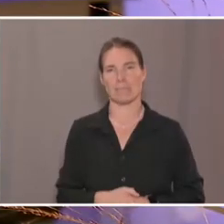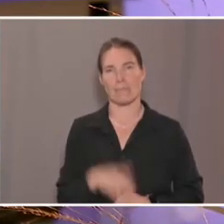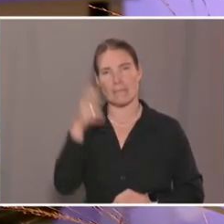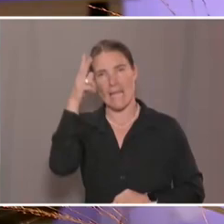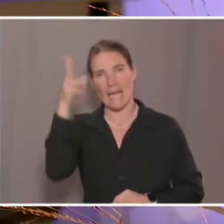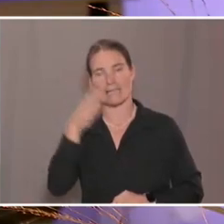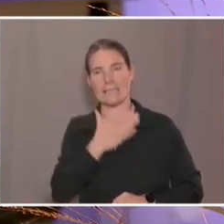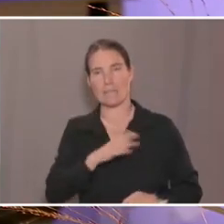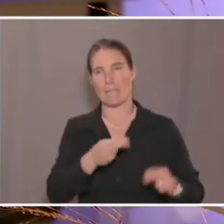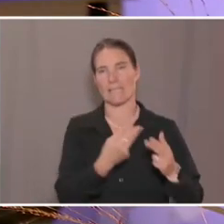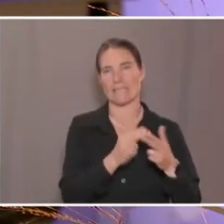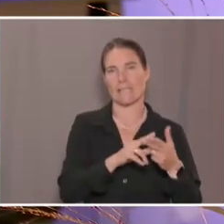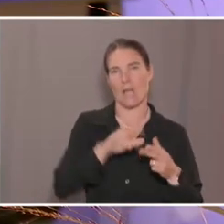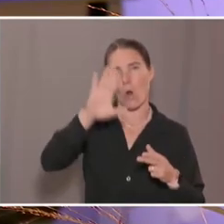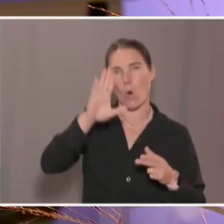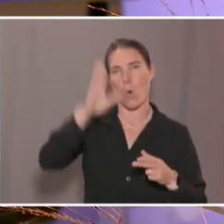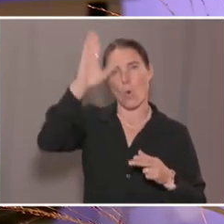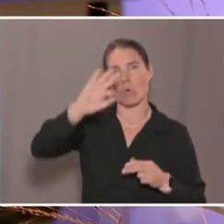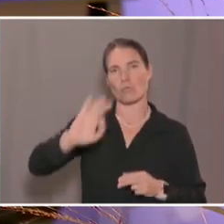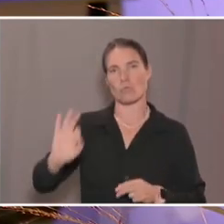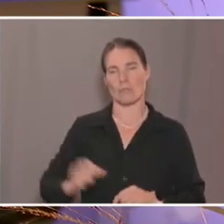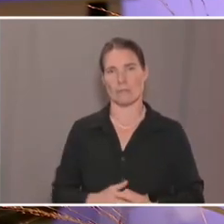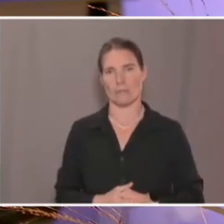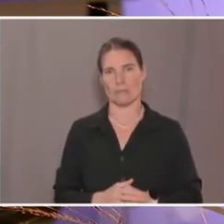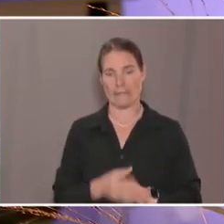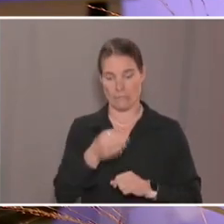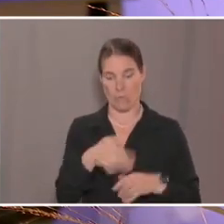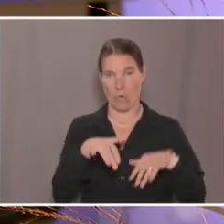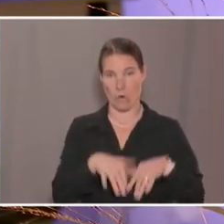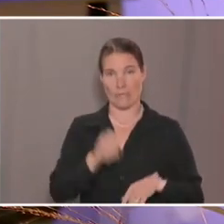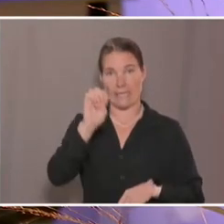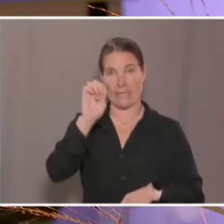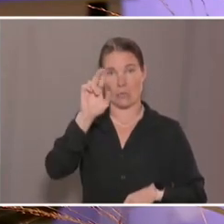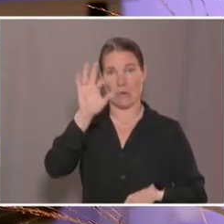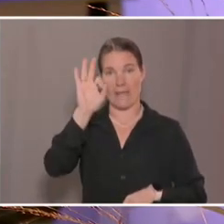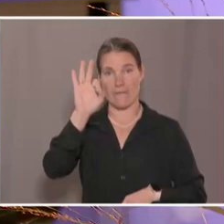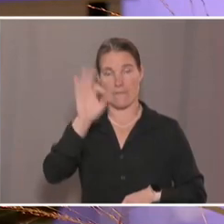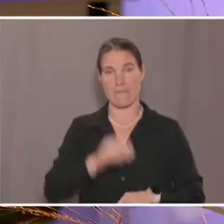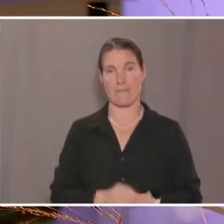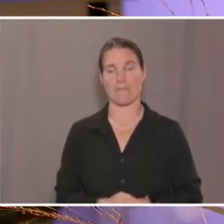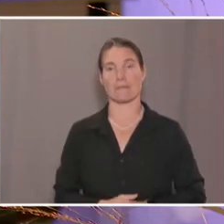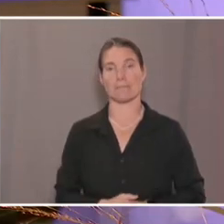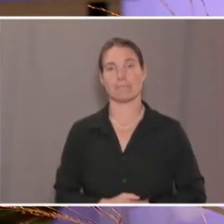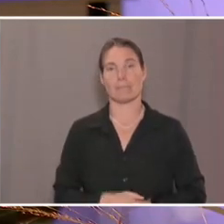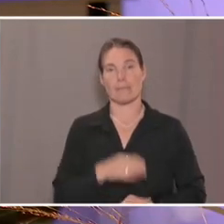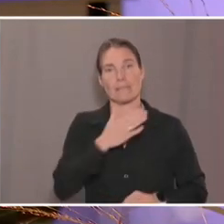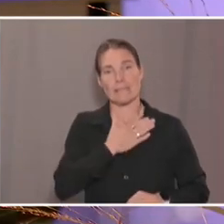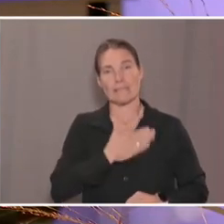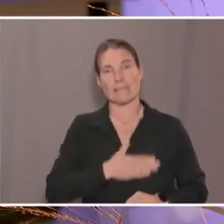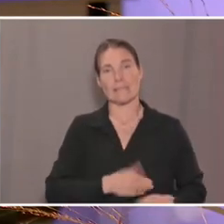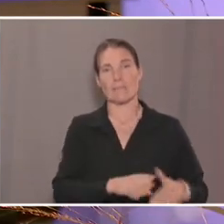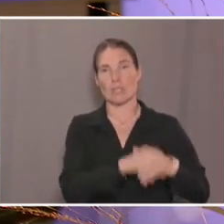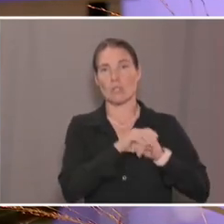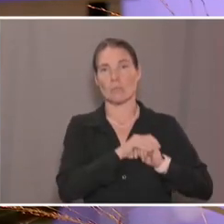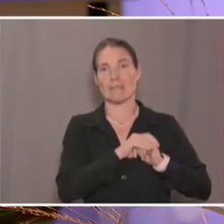liebe Mitglieder der Hochschule hier vor Ort, der EUF, vor allem liebe Studierende, liebe Geburtstagsgäste. Ja, die ersten